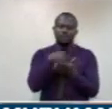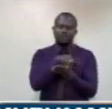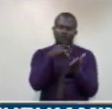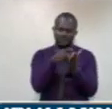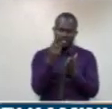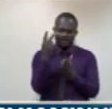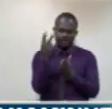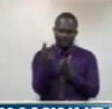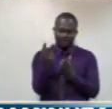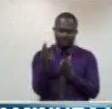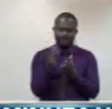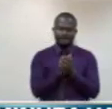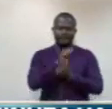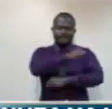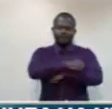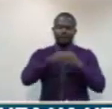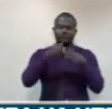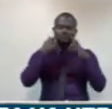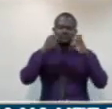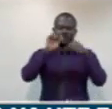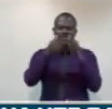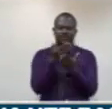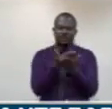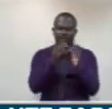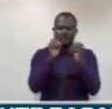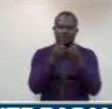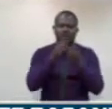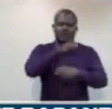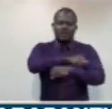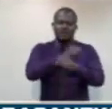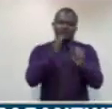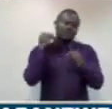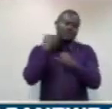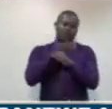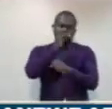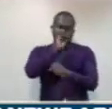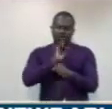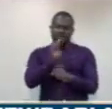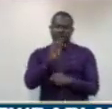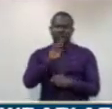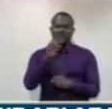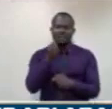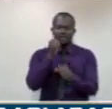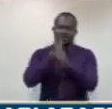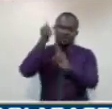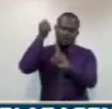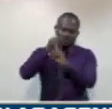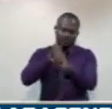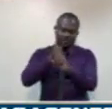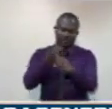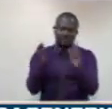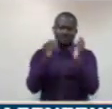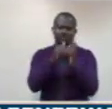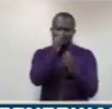two principal passes. Abanyeshuri bavuga ko basabye umuryango w'abanyeshuri barokotse Jenoside yakorewe Abatutsi ayerije kubakora ubuvugizi,